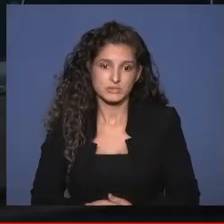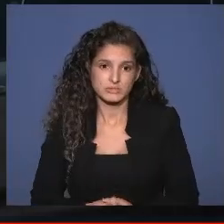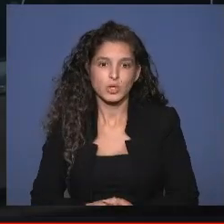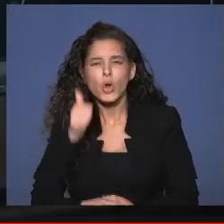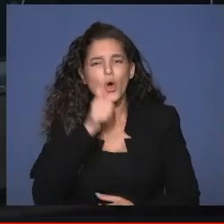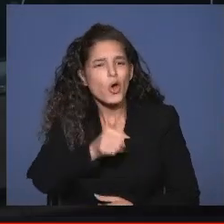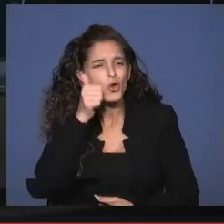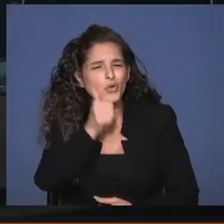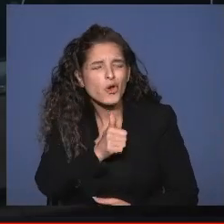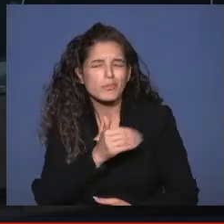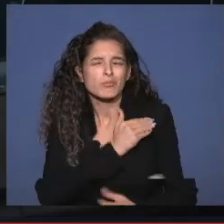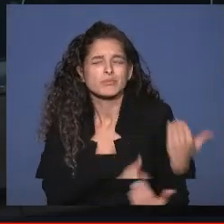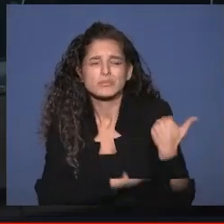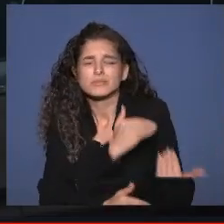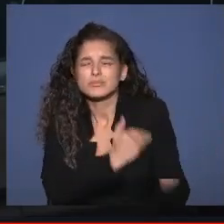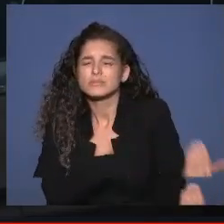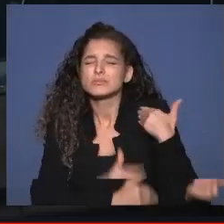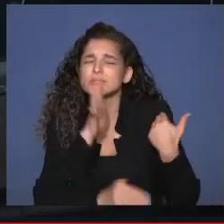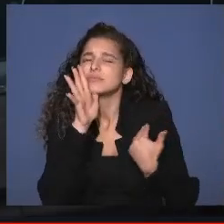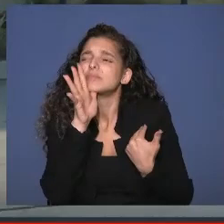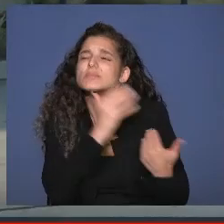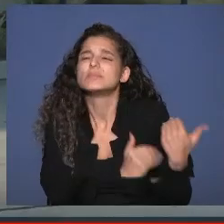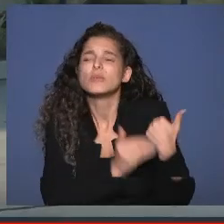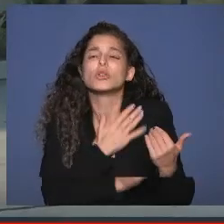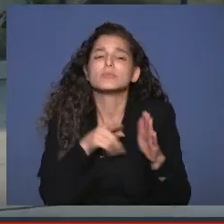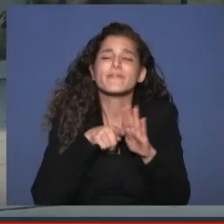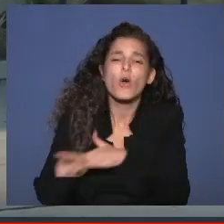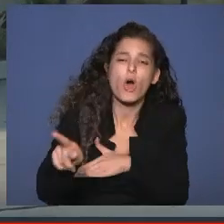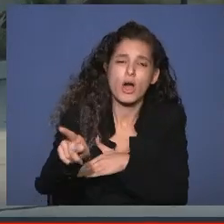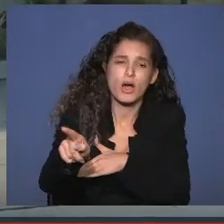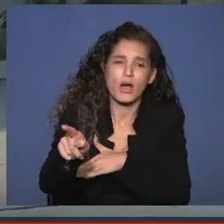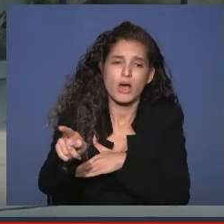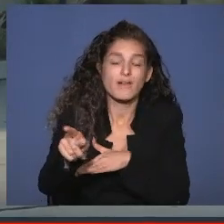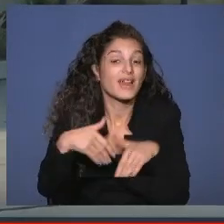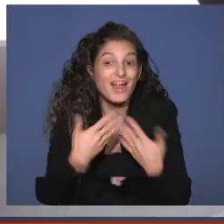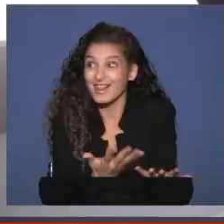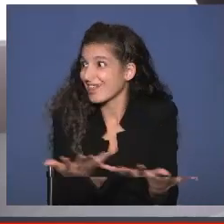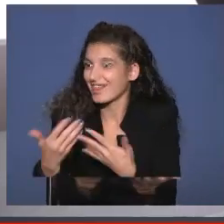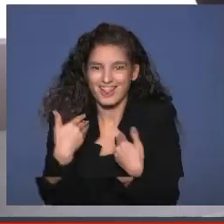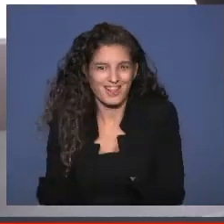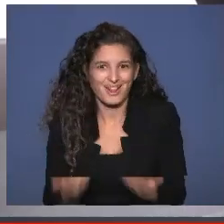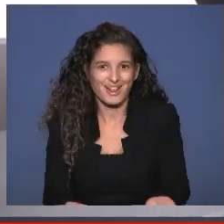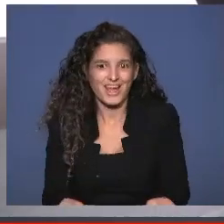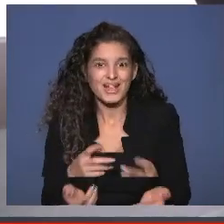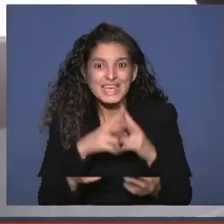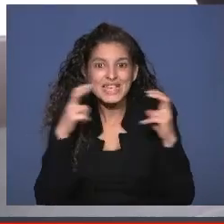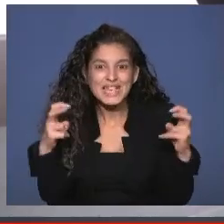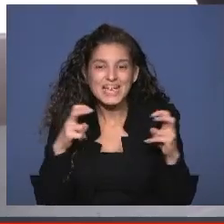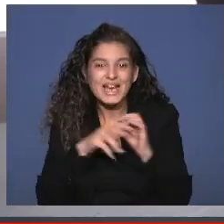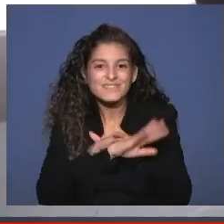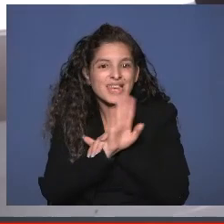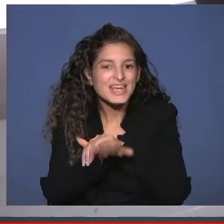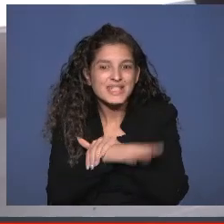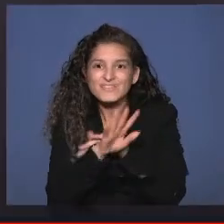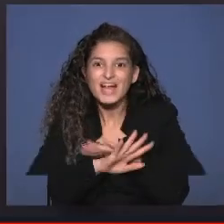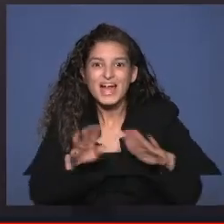מקבלת עשרות פניות של תושבי העיר שמבקשים פשוט לברוח. אבל אין להם לאן. הכל פה כמו עיר רפאים, ואין שום